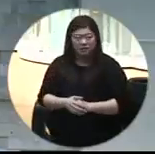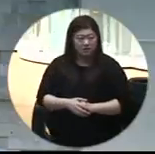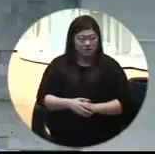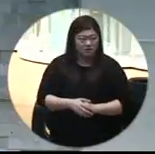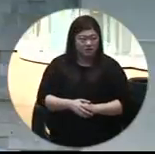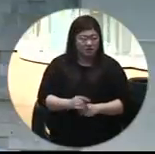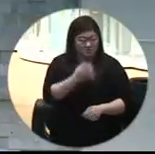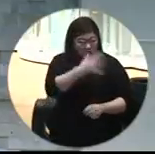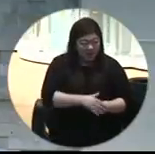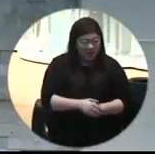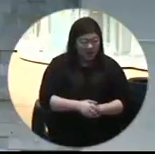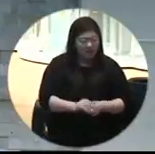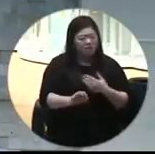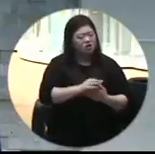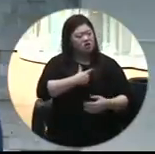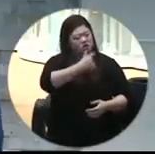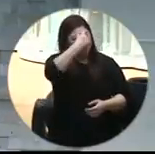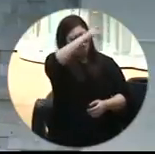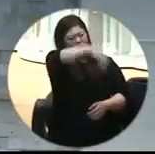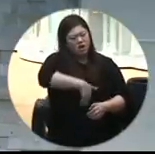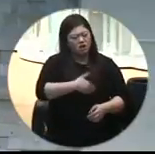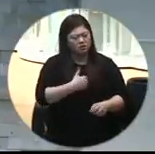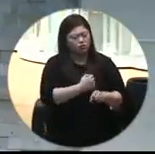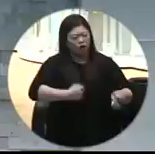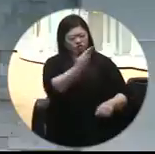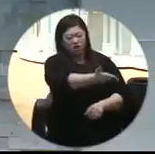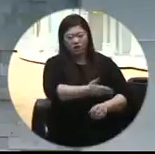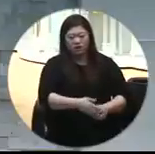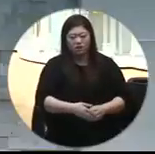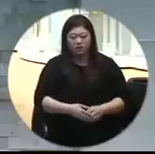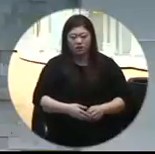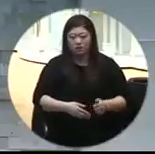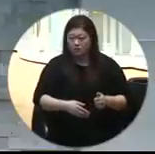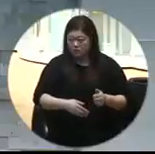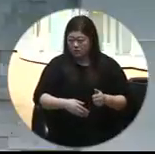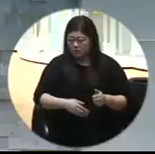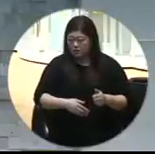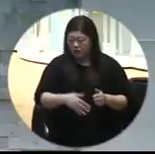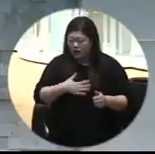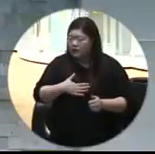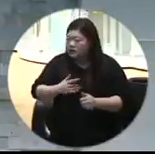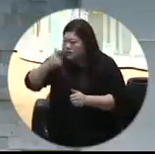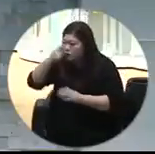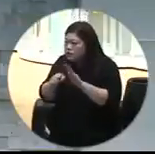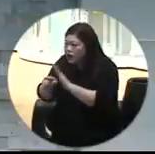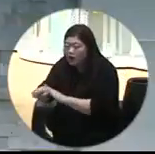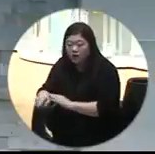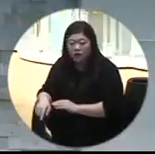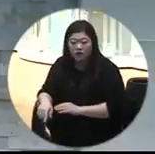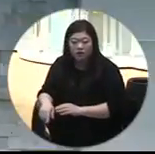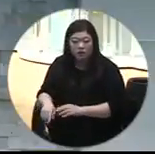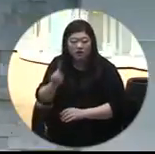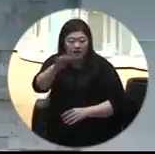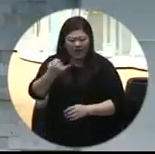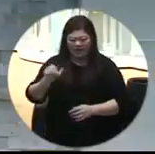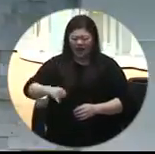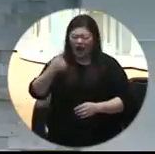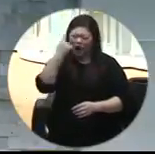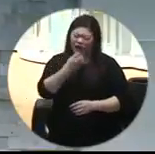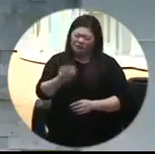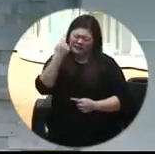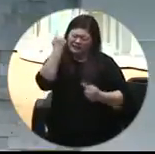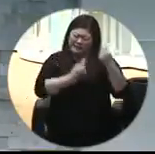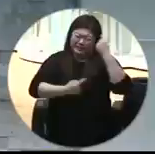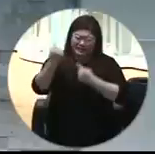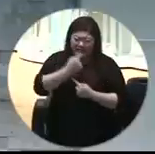교회 가서 예수 믿으면 내가 용서해 줄게. 그래갖고 데려온 거요. 여러분도 하겠어요? 여러분도 아이들은